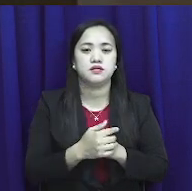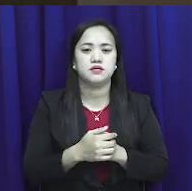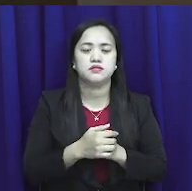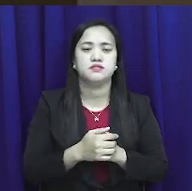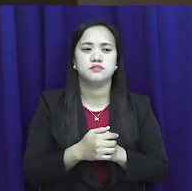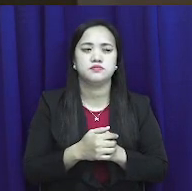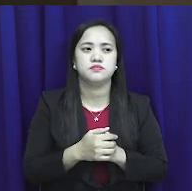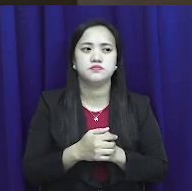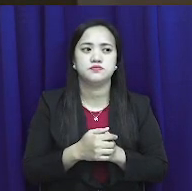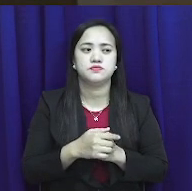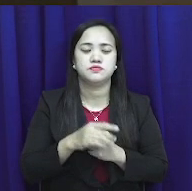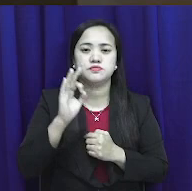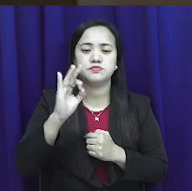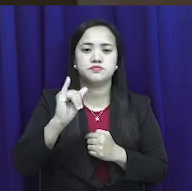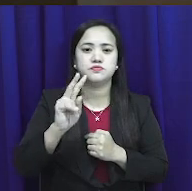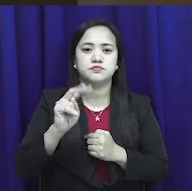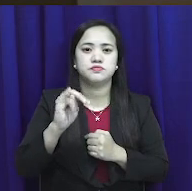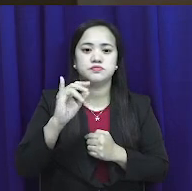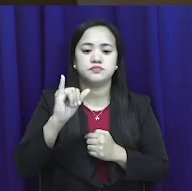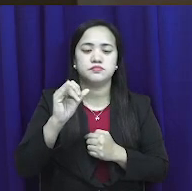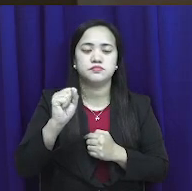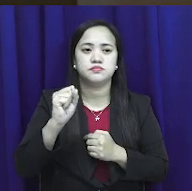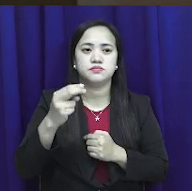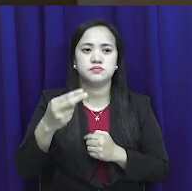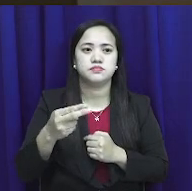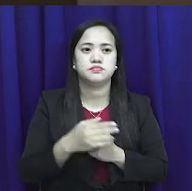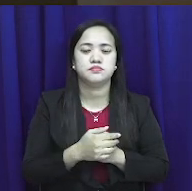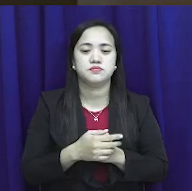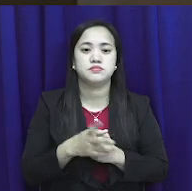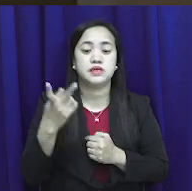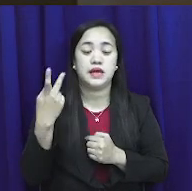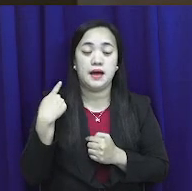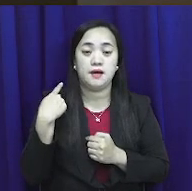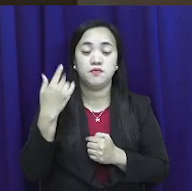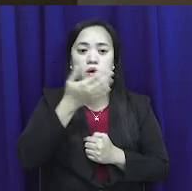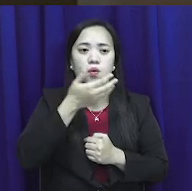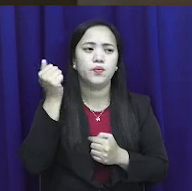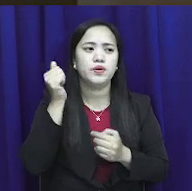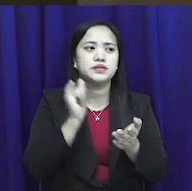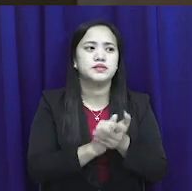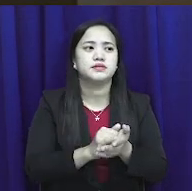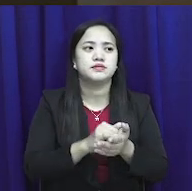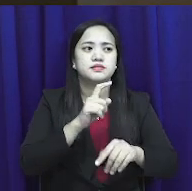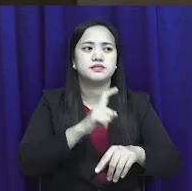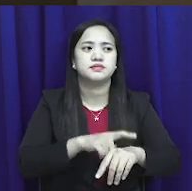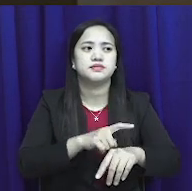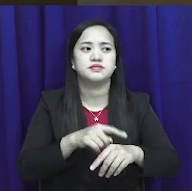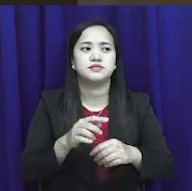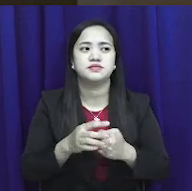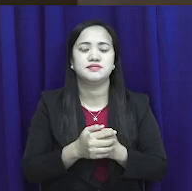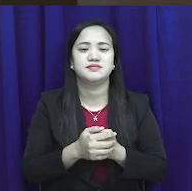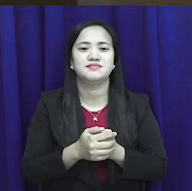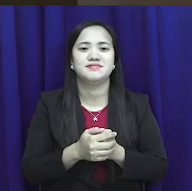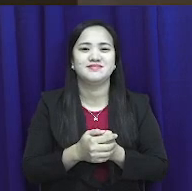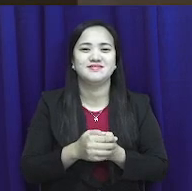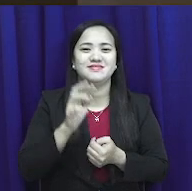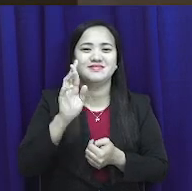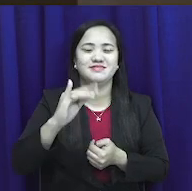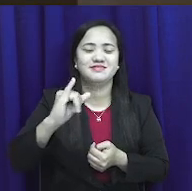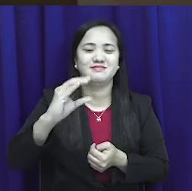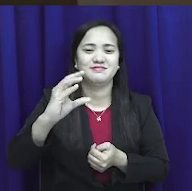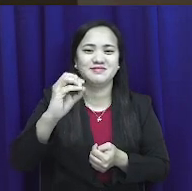ang sabi ko sa kanya tapusin mo na unting lang lalaman ka mananalo tayo Tandaan mo Rico ka laurena ka pa